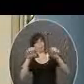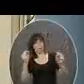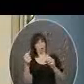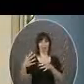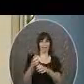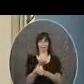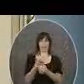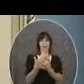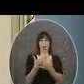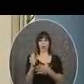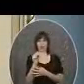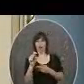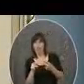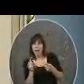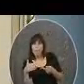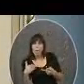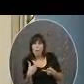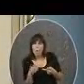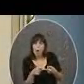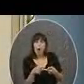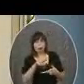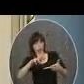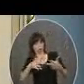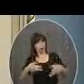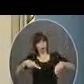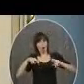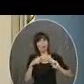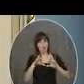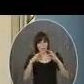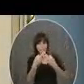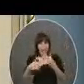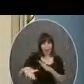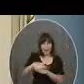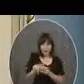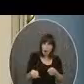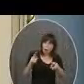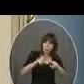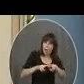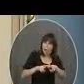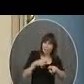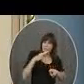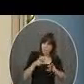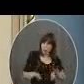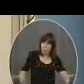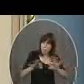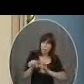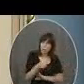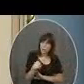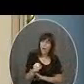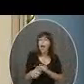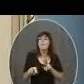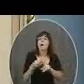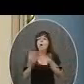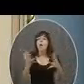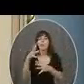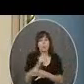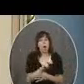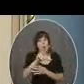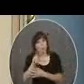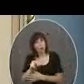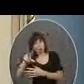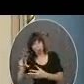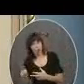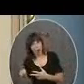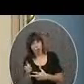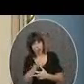'école secondaire? Est-ce que les revenus des familles ont augmenté d'une façon notable? La réponse, M. le Président, c'est non, non, non et